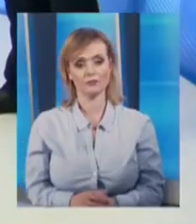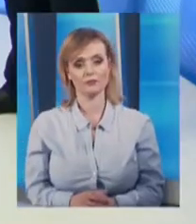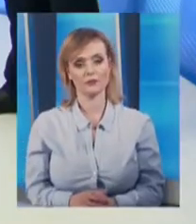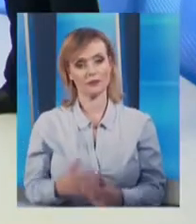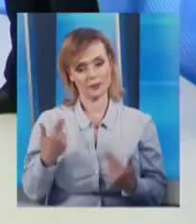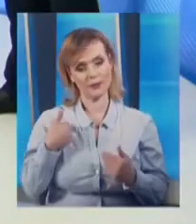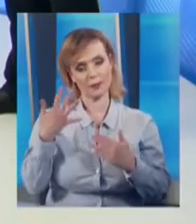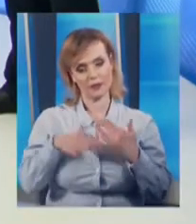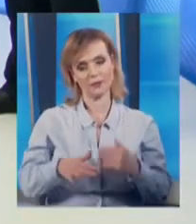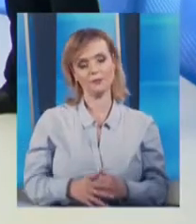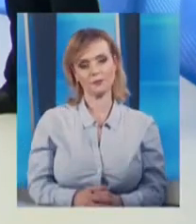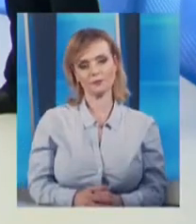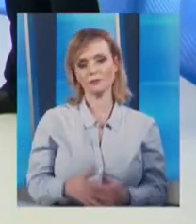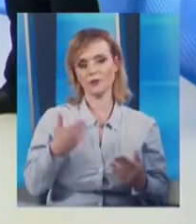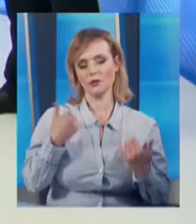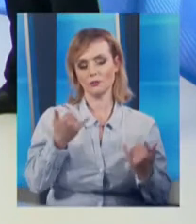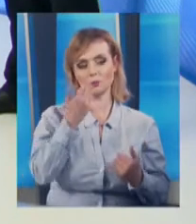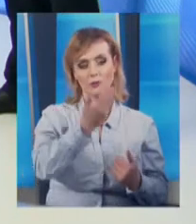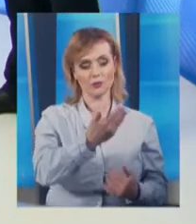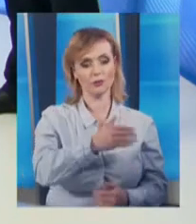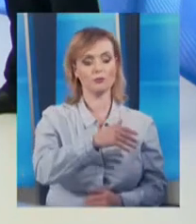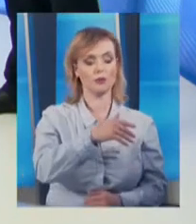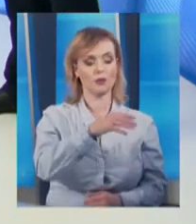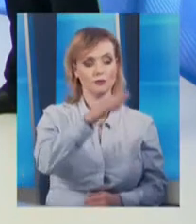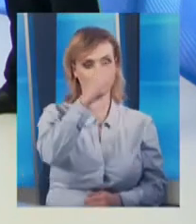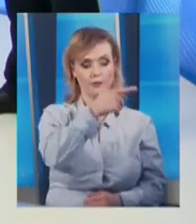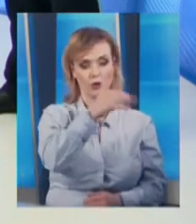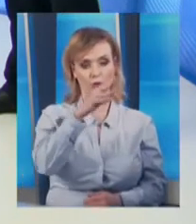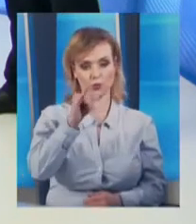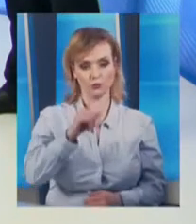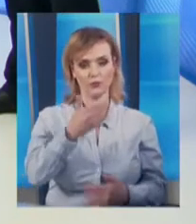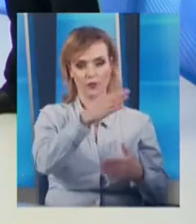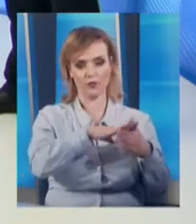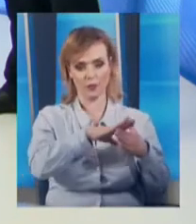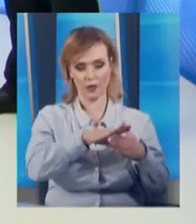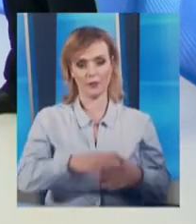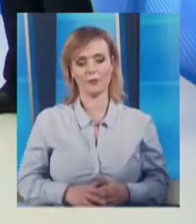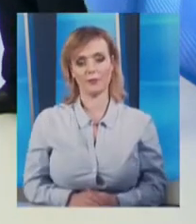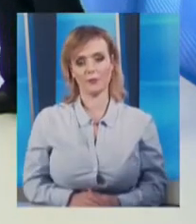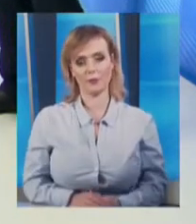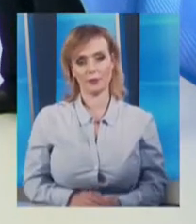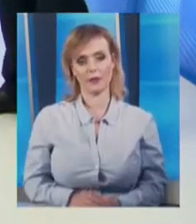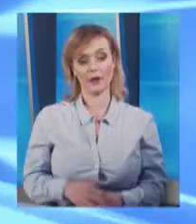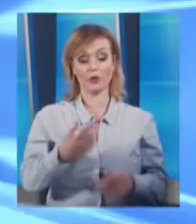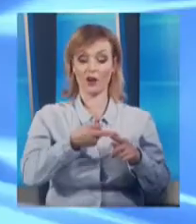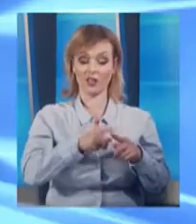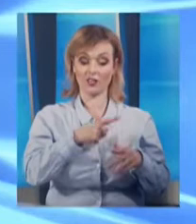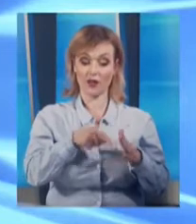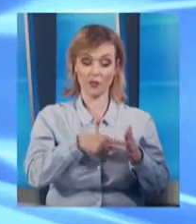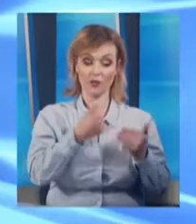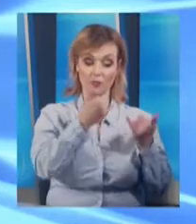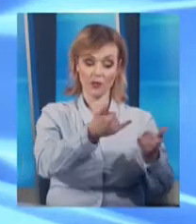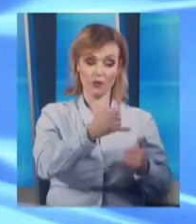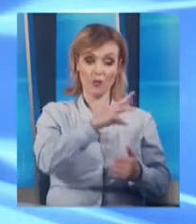Acum vreau să îl întreb pe domnul Grosu, dar este o întrebare pentru doamna Sandu și nu știu cum